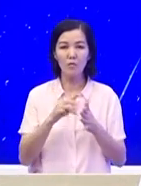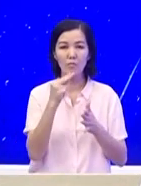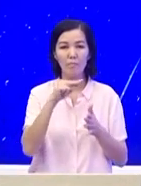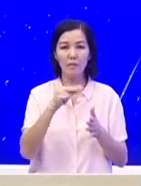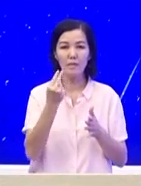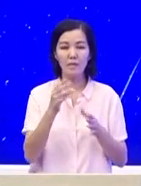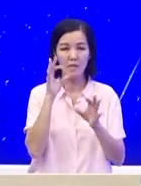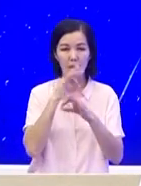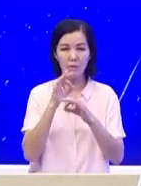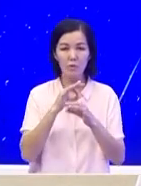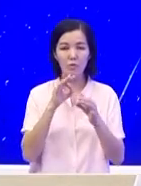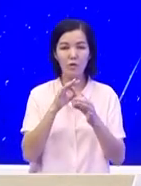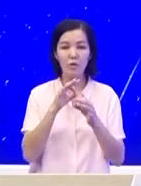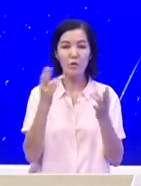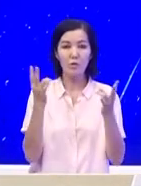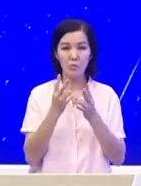ПЦР-лаборатории. Вот